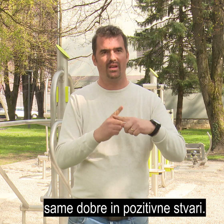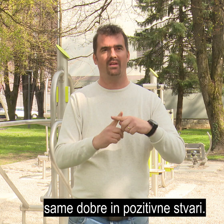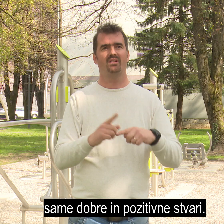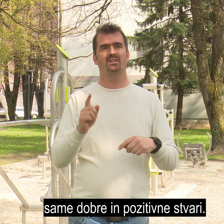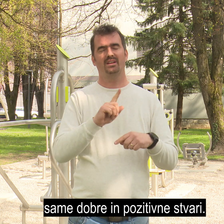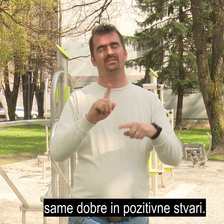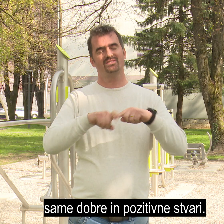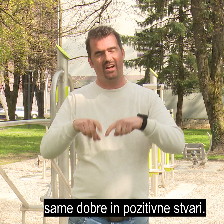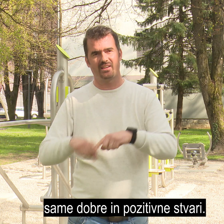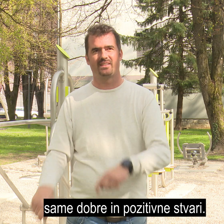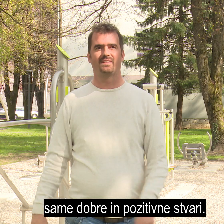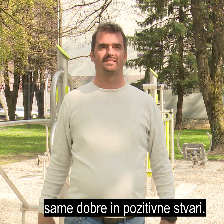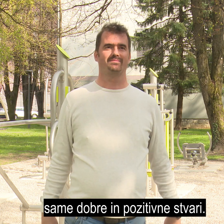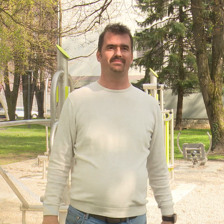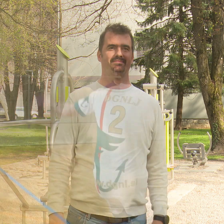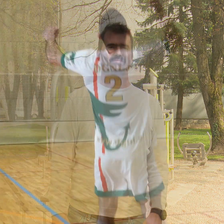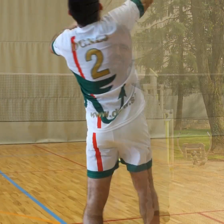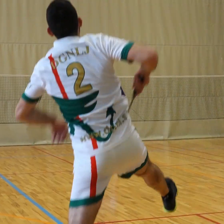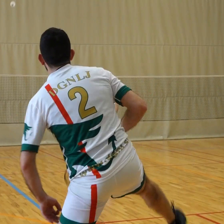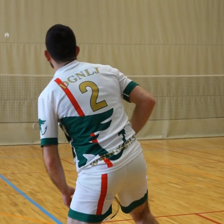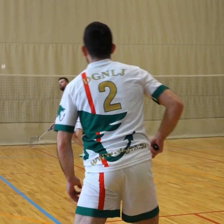pozitivne stvari.